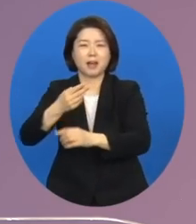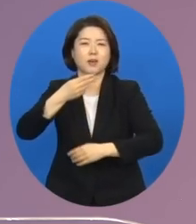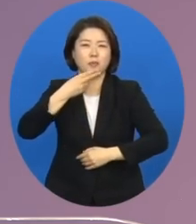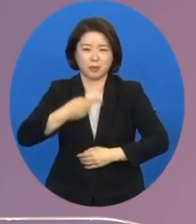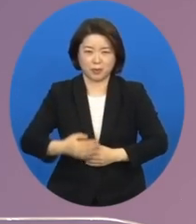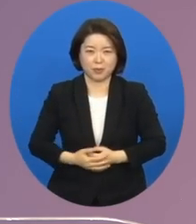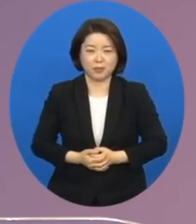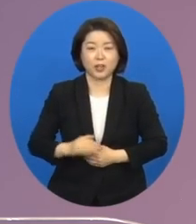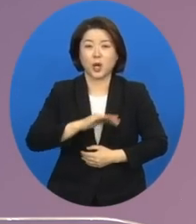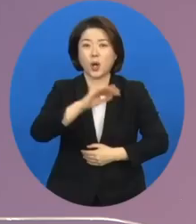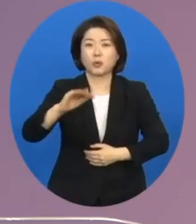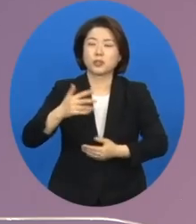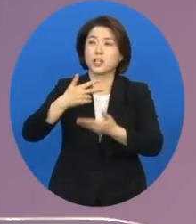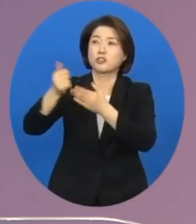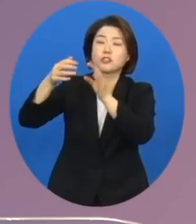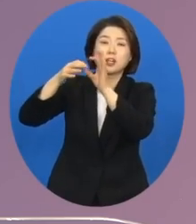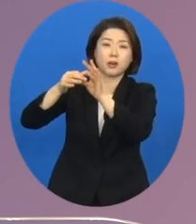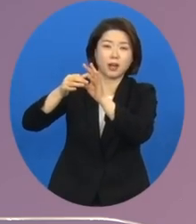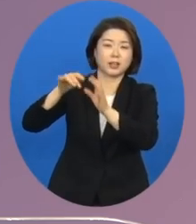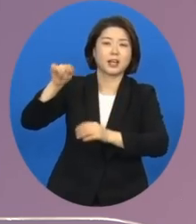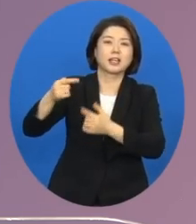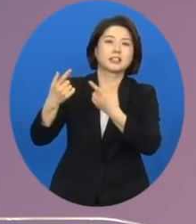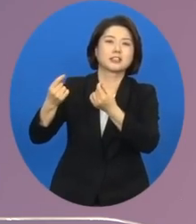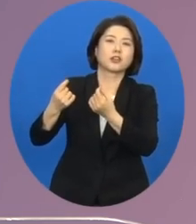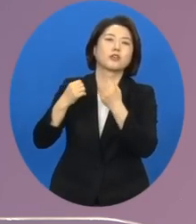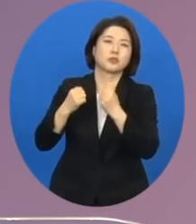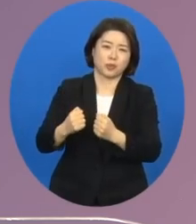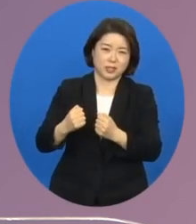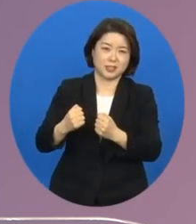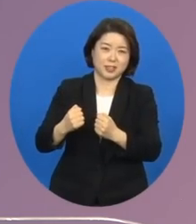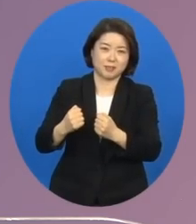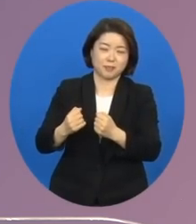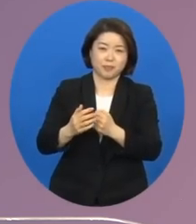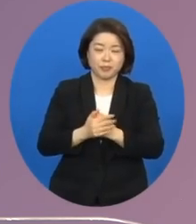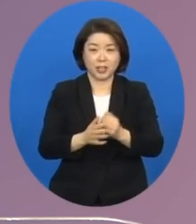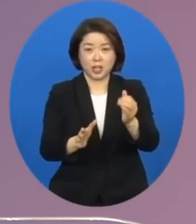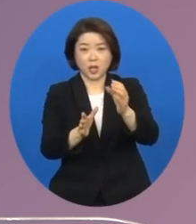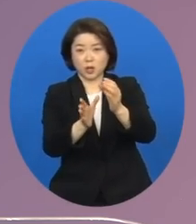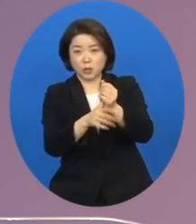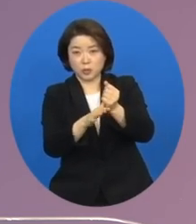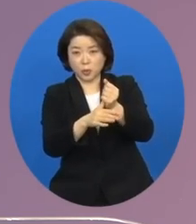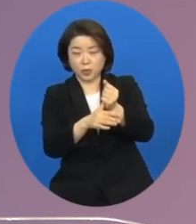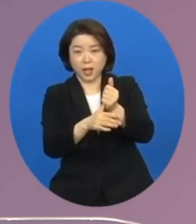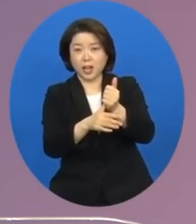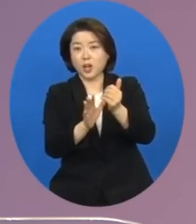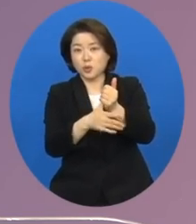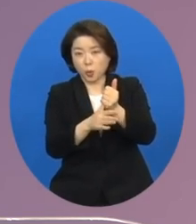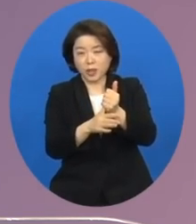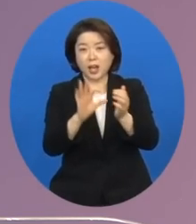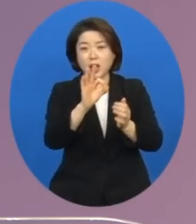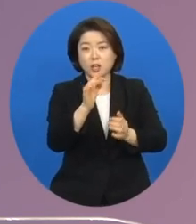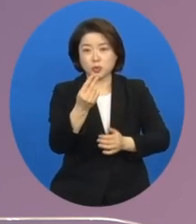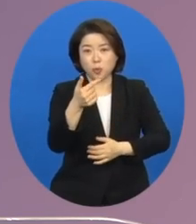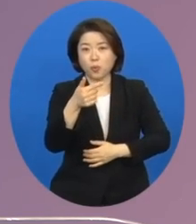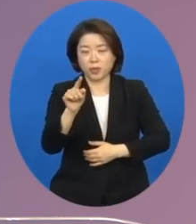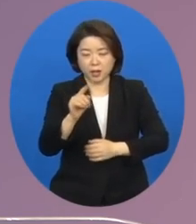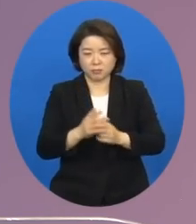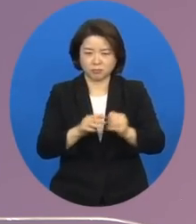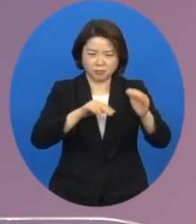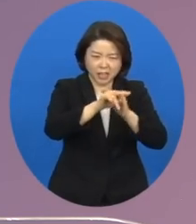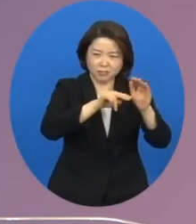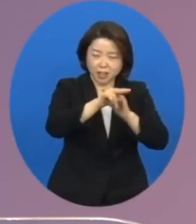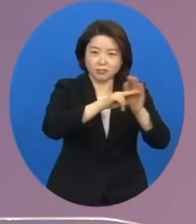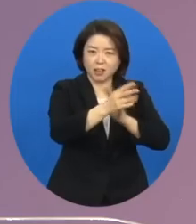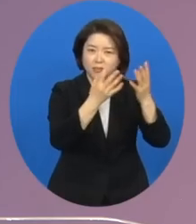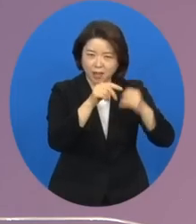우리가 주님과의 관계에서 그런 존재입니다 요나를 보세요 요나 요나가 얼마나 도망쳤습니까